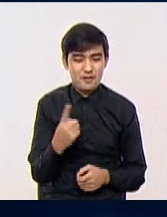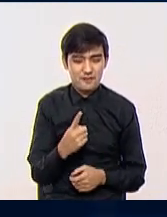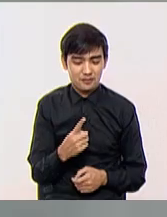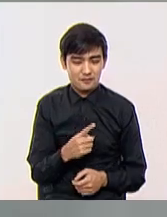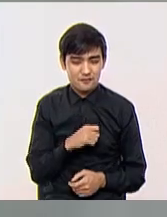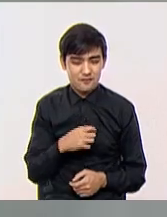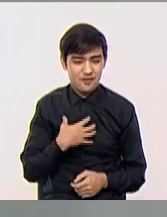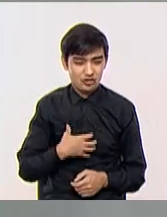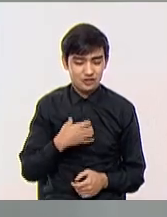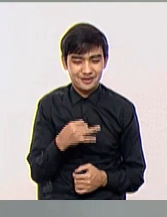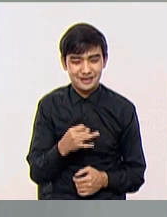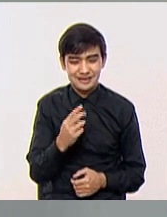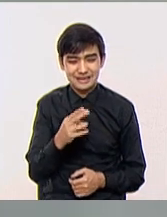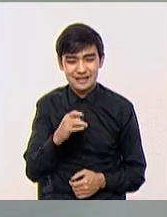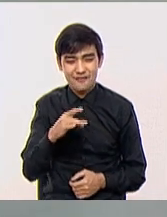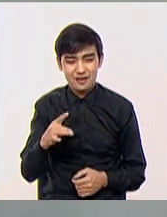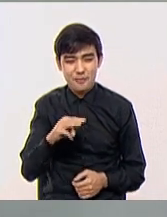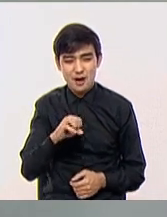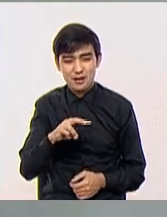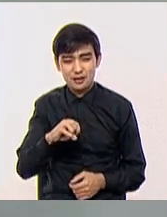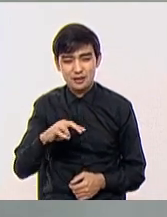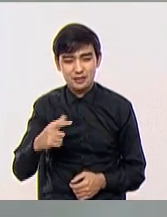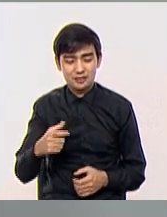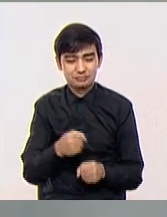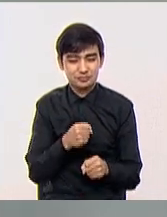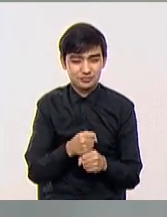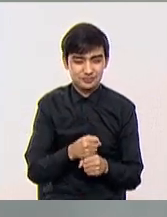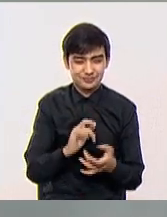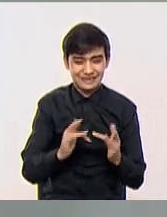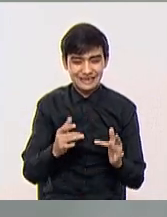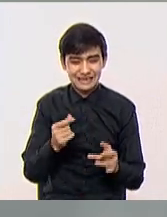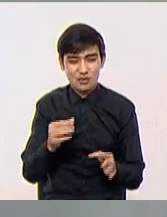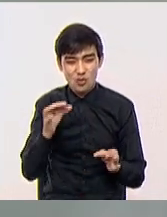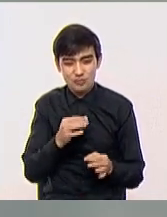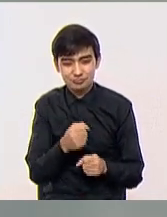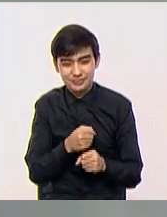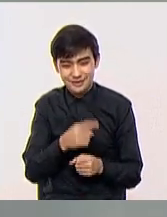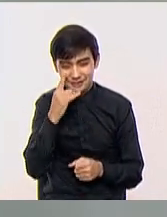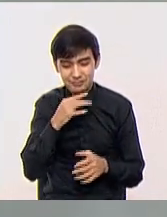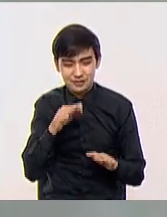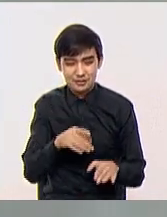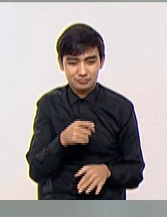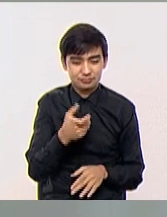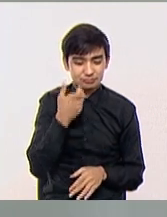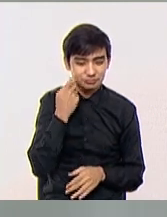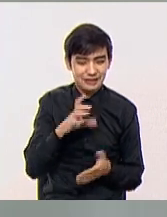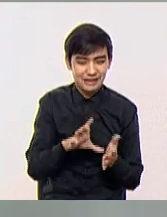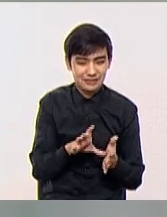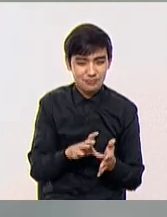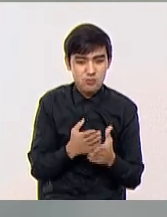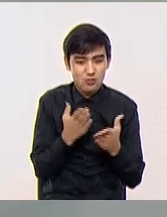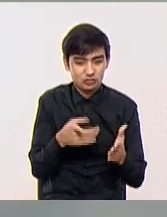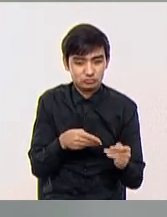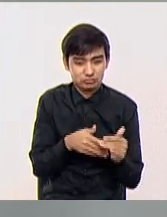табылады. Цифрлық майнингпен айналысатын қауымдастық мүшелері тұтынушылар ретінде қарастырылады. Сондықтан да цифрлық